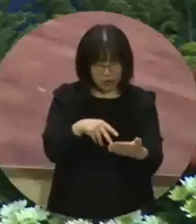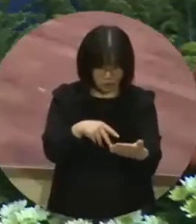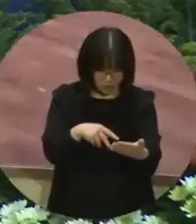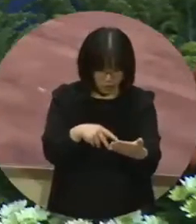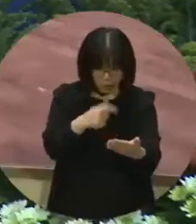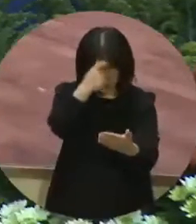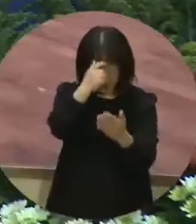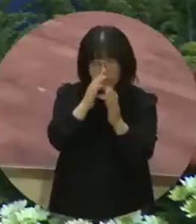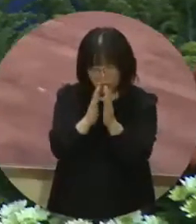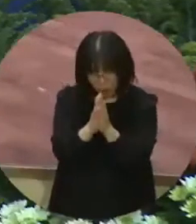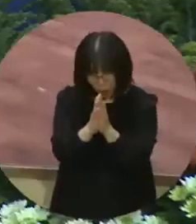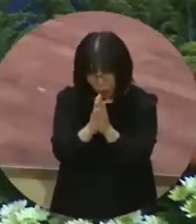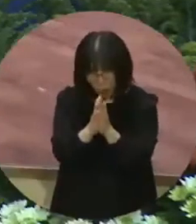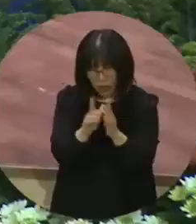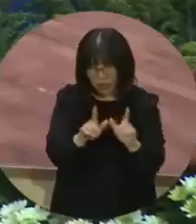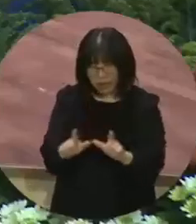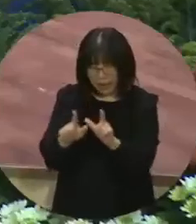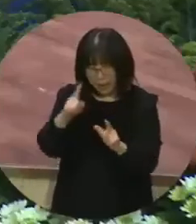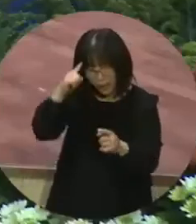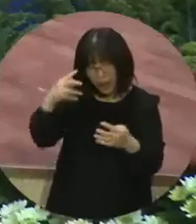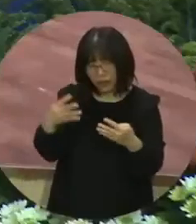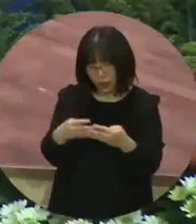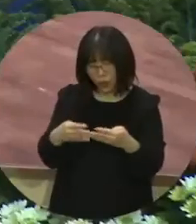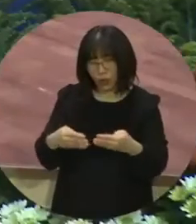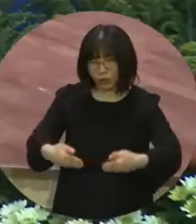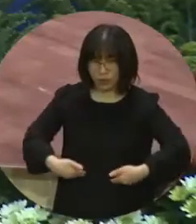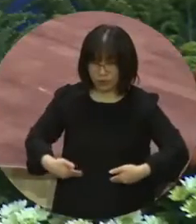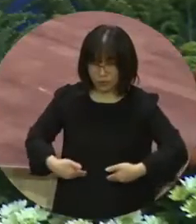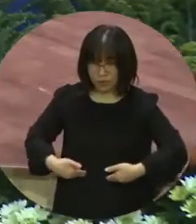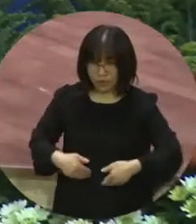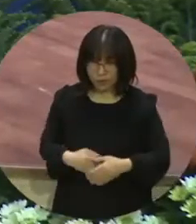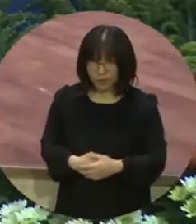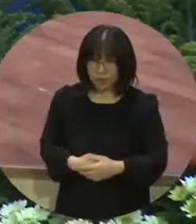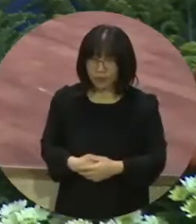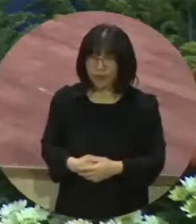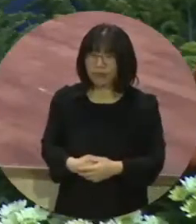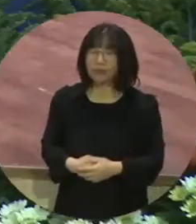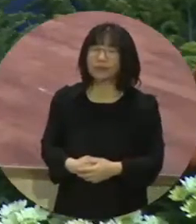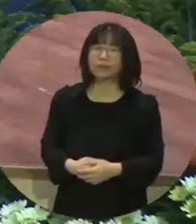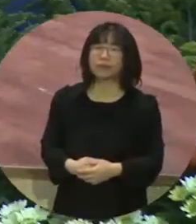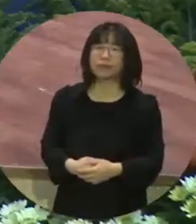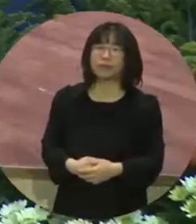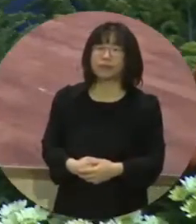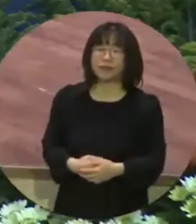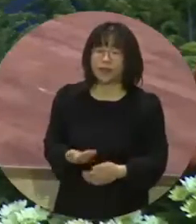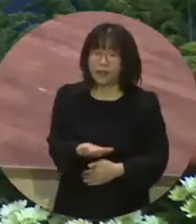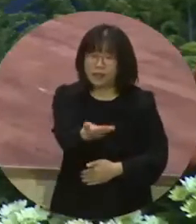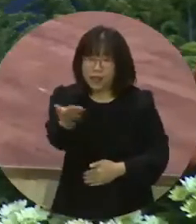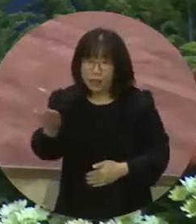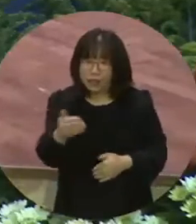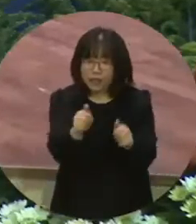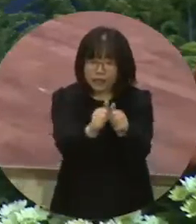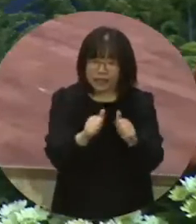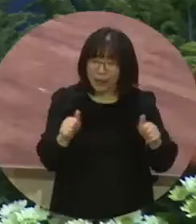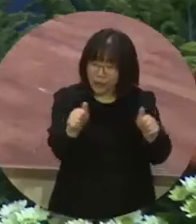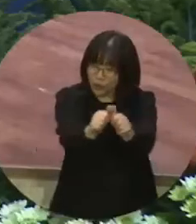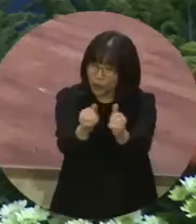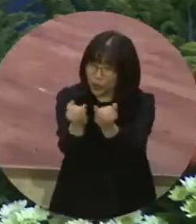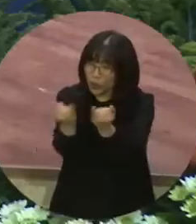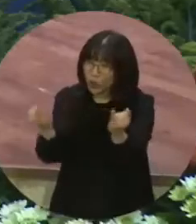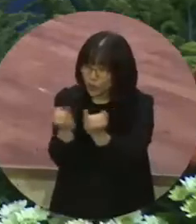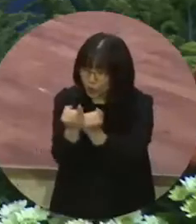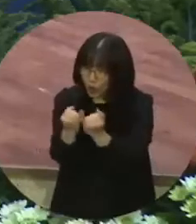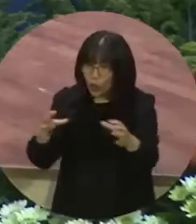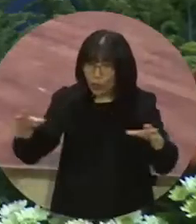속에 적용해야 하는 포럼. 자, 여러분. 그래서 여러분 남녀 전도의 모든 구역, 모든 모임